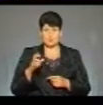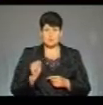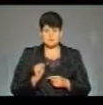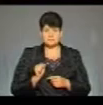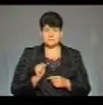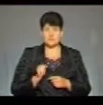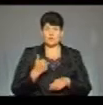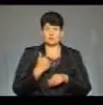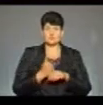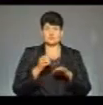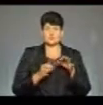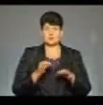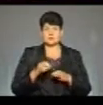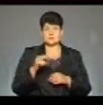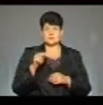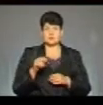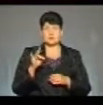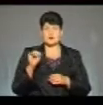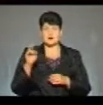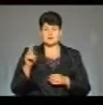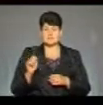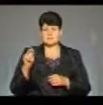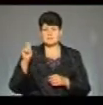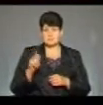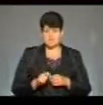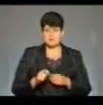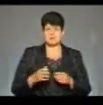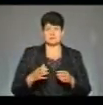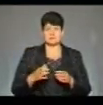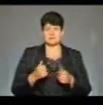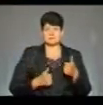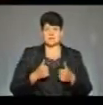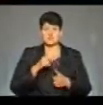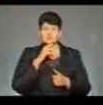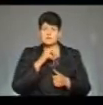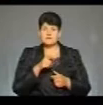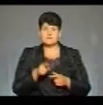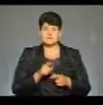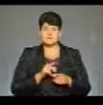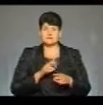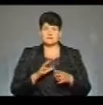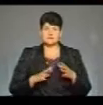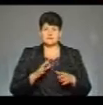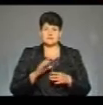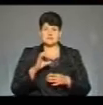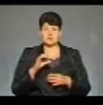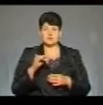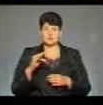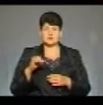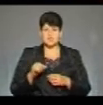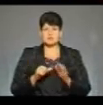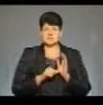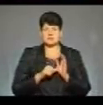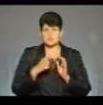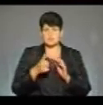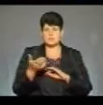Головний суддя турніру Петро Раца приїхав на змагання з Чернівців. Він тренував Сергія Юрія з 60-х років минулого